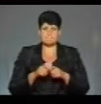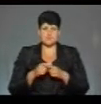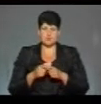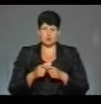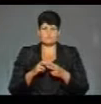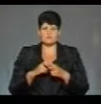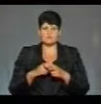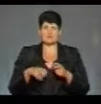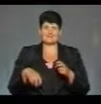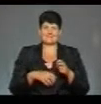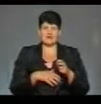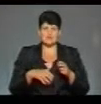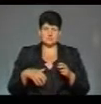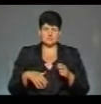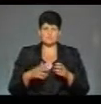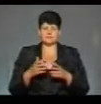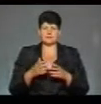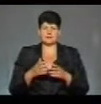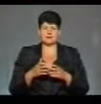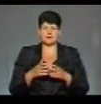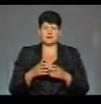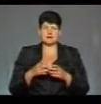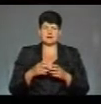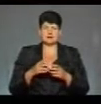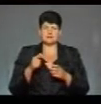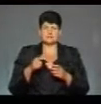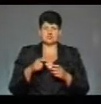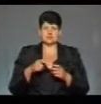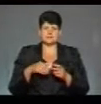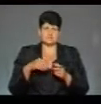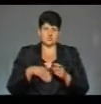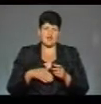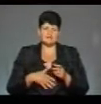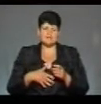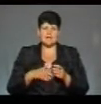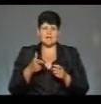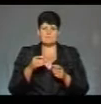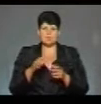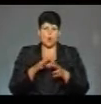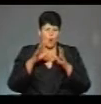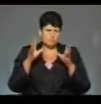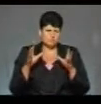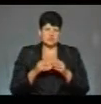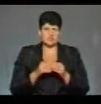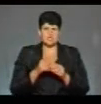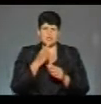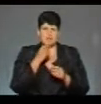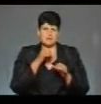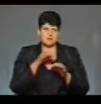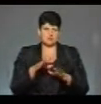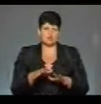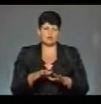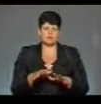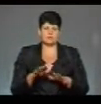кісток тазу, перивезікальна заочеревена гематома, обширна гематома лівої